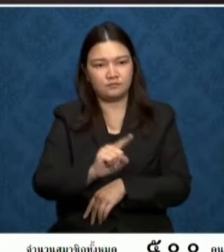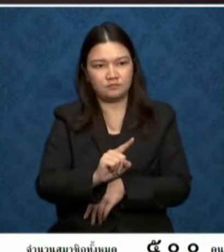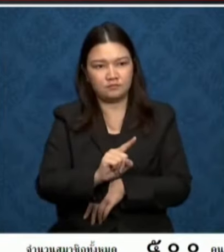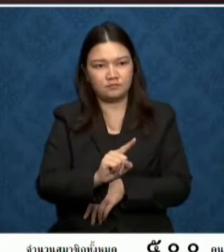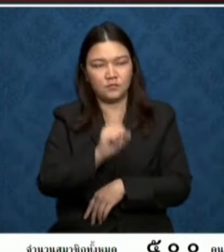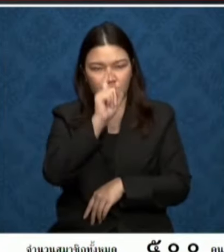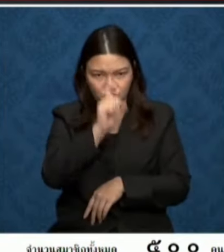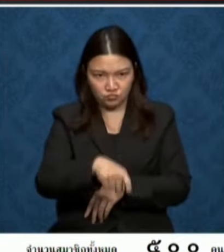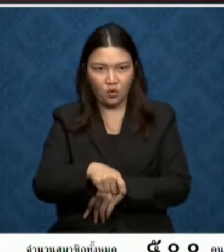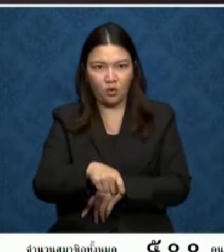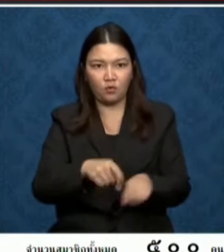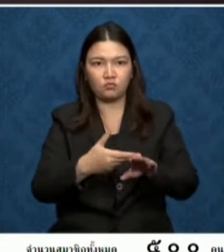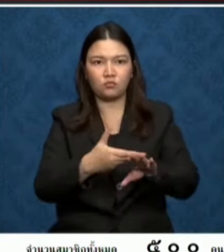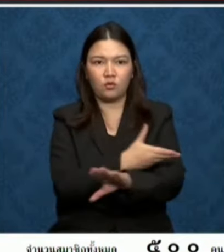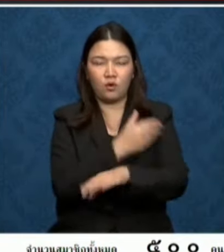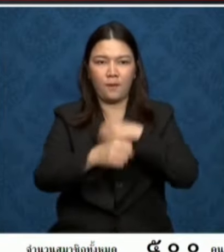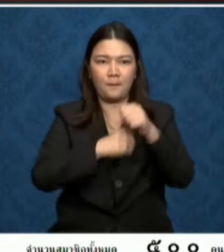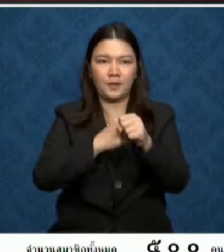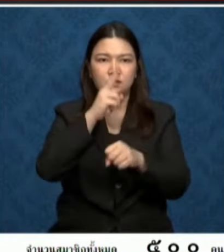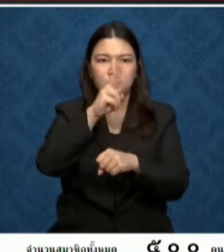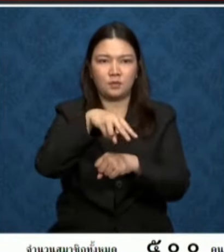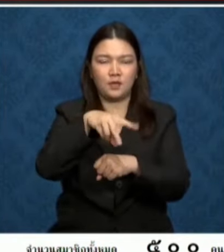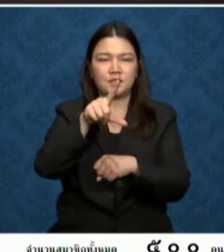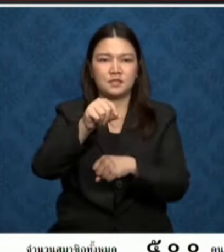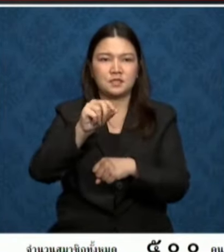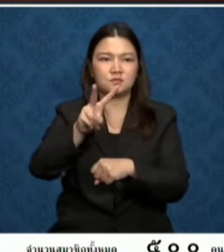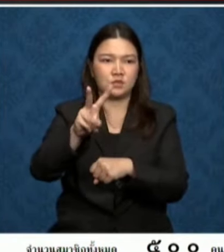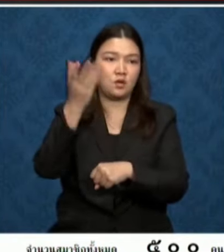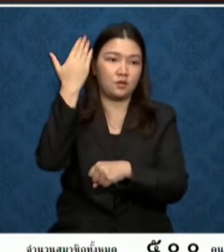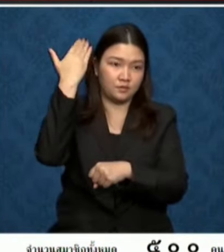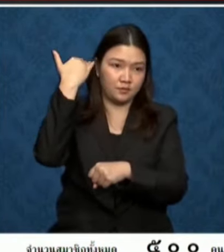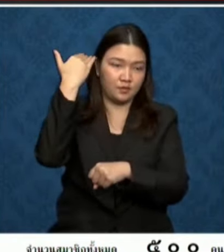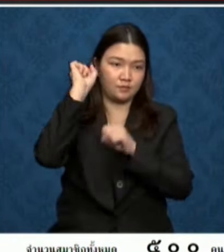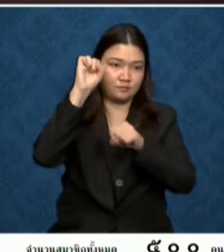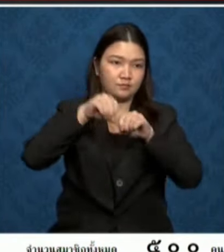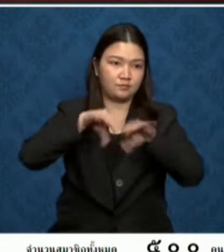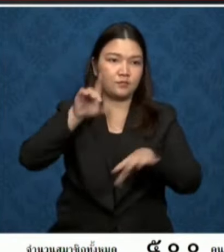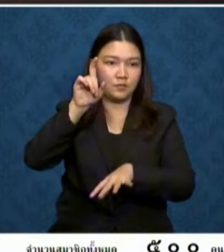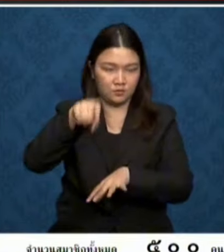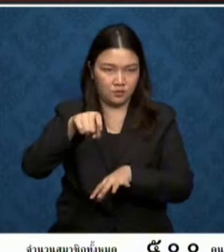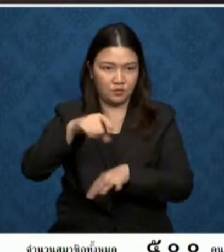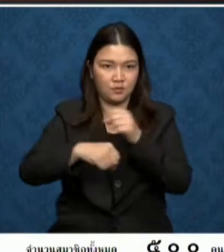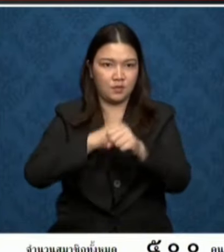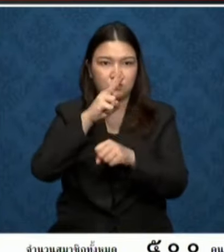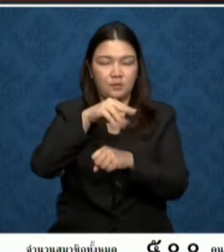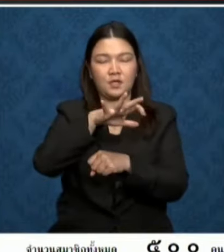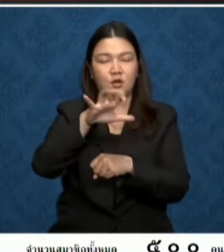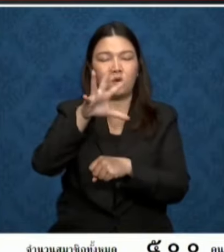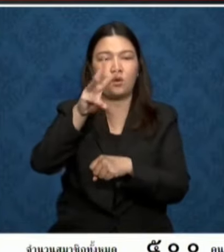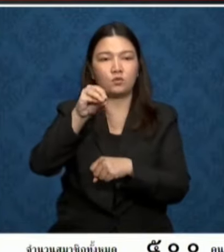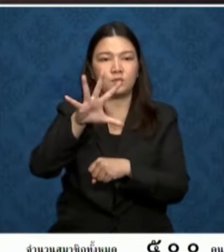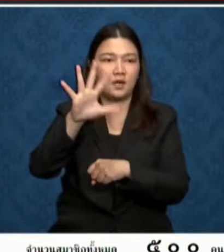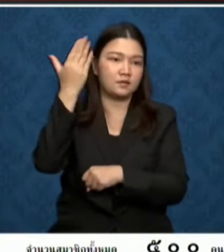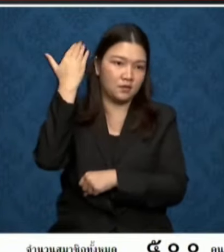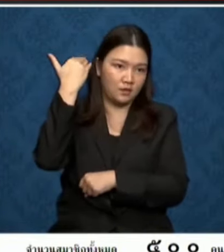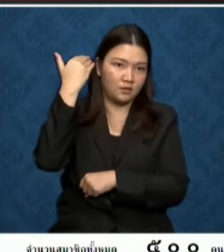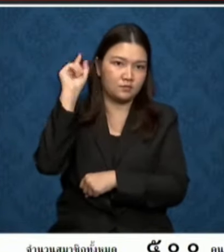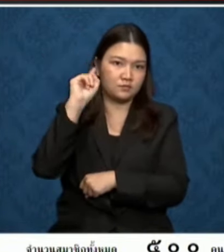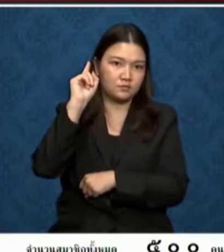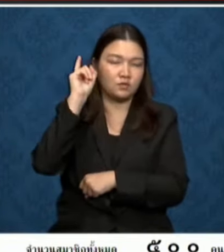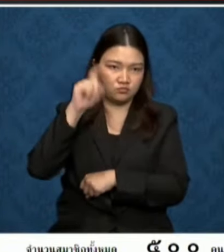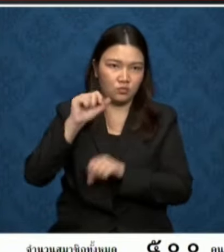มควรจะต้องออกมาตั้งแต่ปี2022นะคะหรือว่า2565นะคะขีดเส้นใต้2022